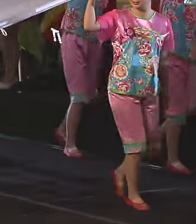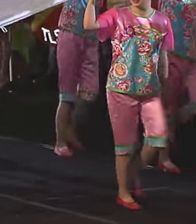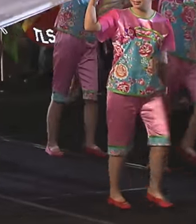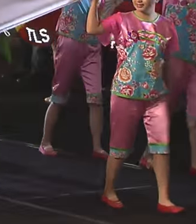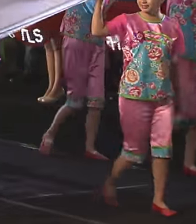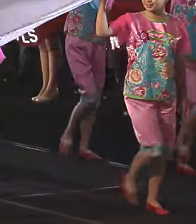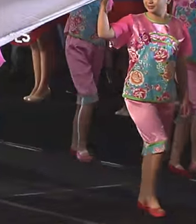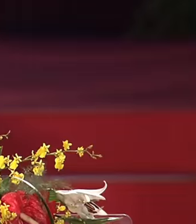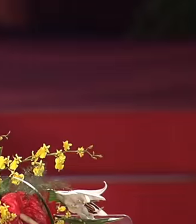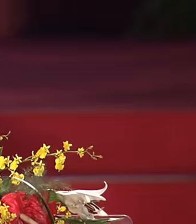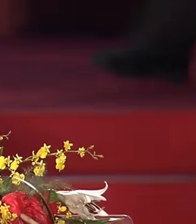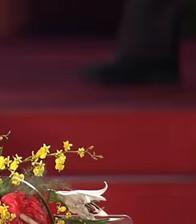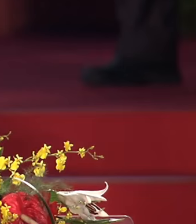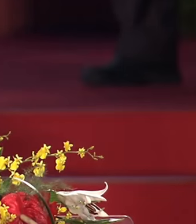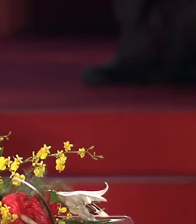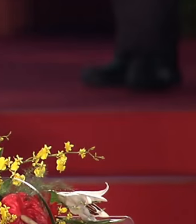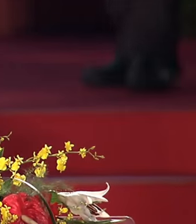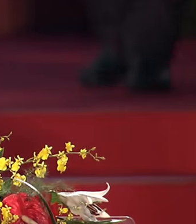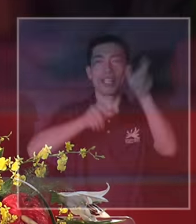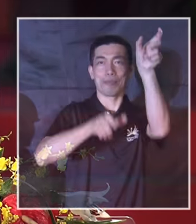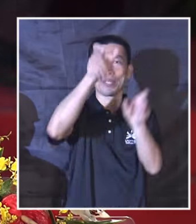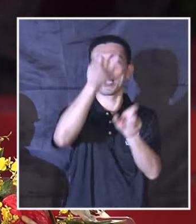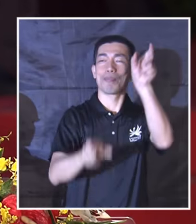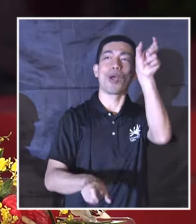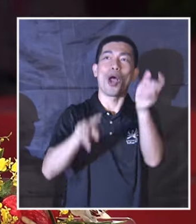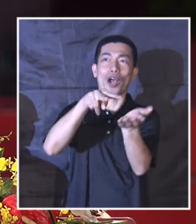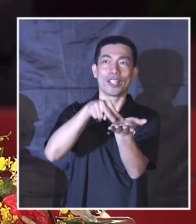请全体起立，